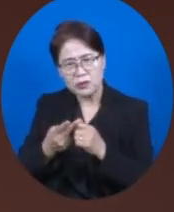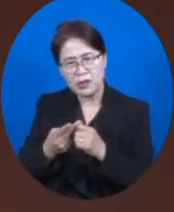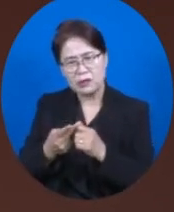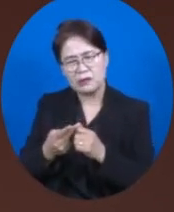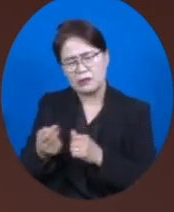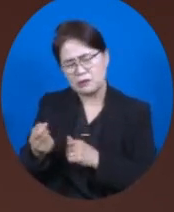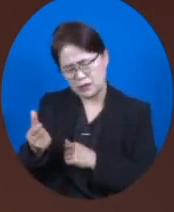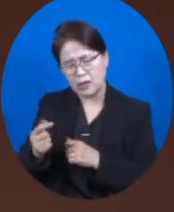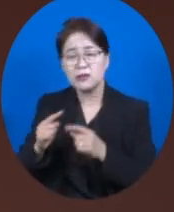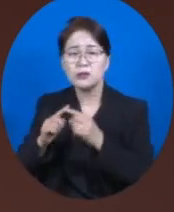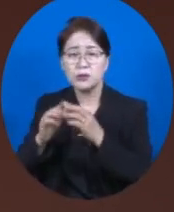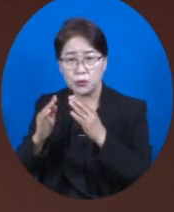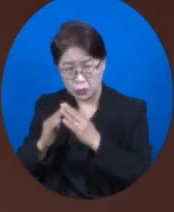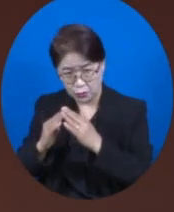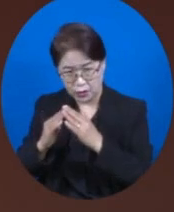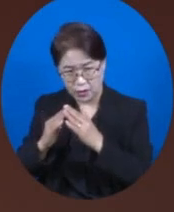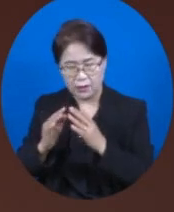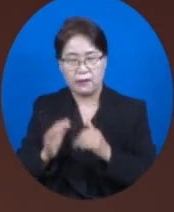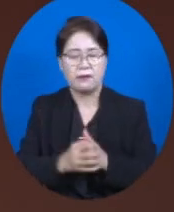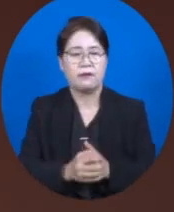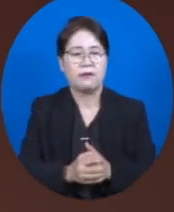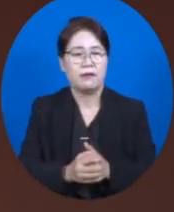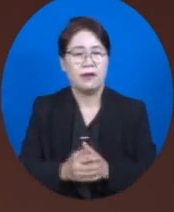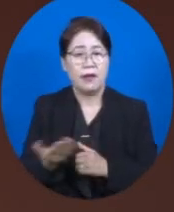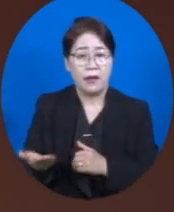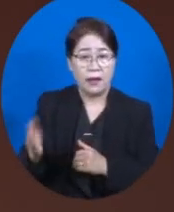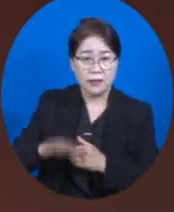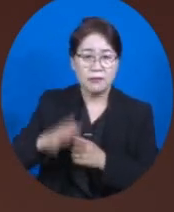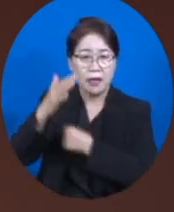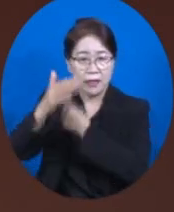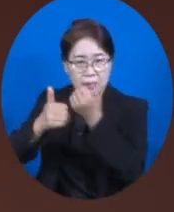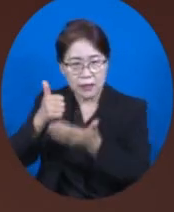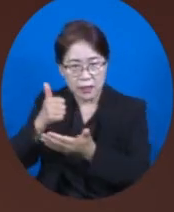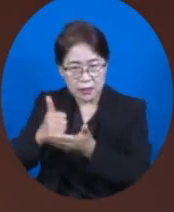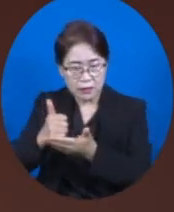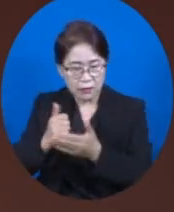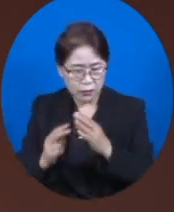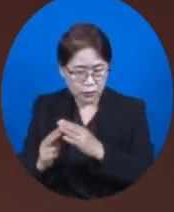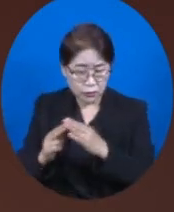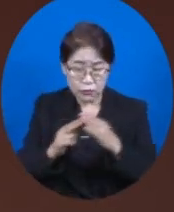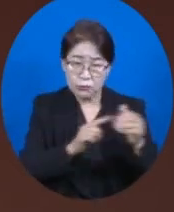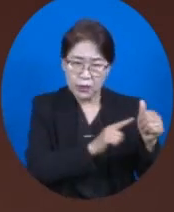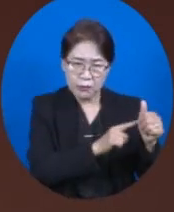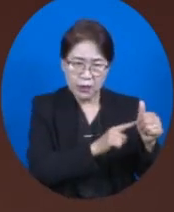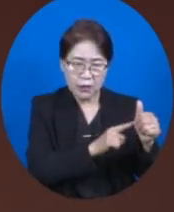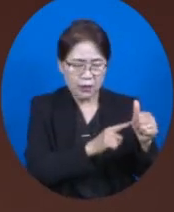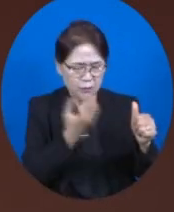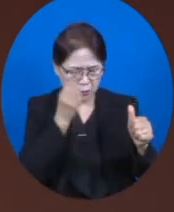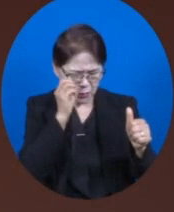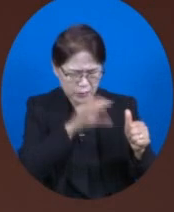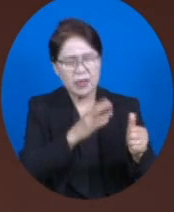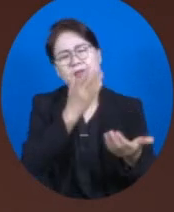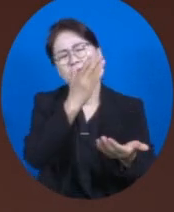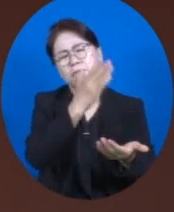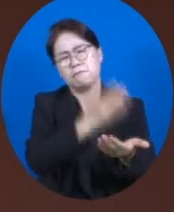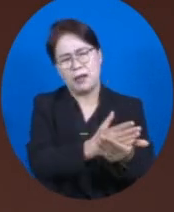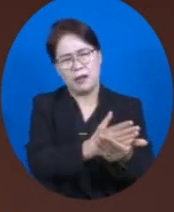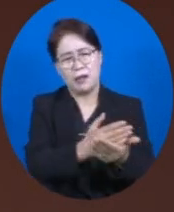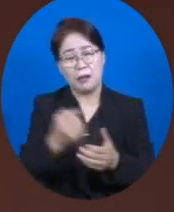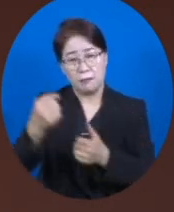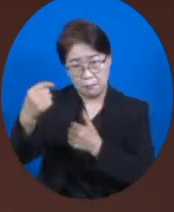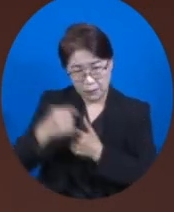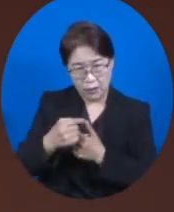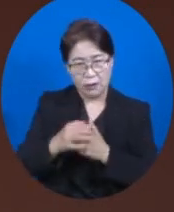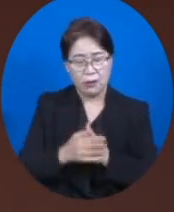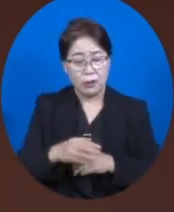것입니다 그러나 하나님께서는 그러한 스룹바벨의 성전을 멸시하지 말라고 말씀하십니다